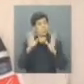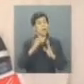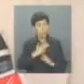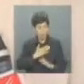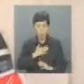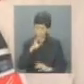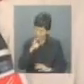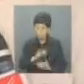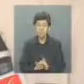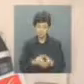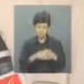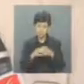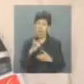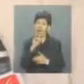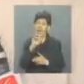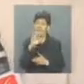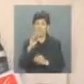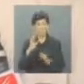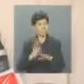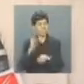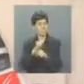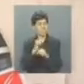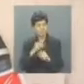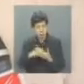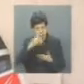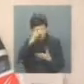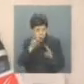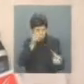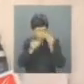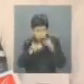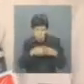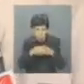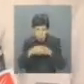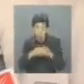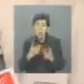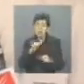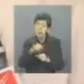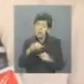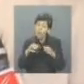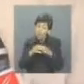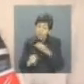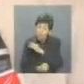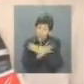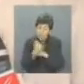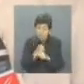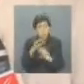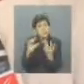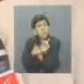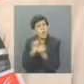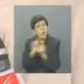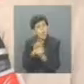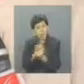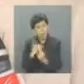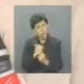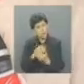ยันเลยว่าตรงนี้ ICT จะเป็นจุดเปลี่ยนเรื่องการเรียนรู้ของเด็กๆโดยเฉพาะกลุ่มเด็กขาดโอกาสเนี่ยนะครับที่มันจะทำให้สังคมของเราเนี่ยมันทำให้